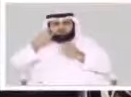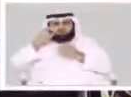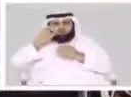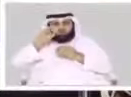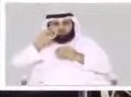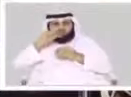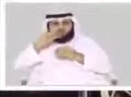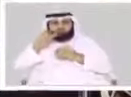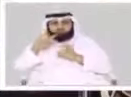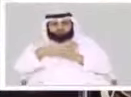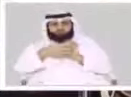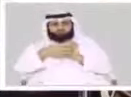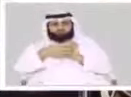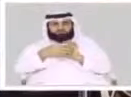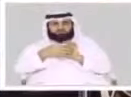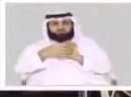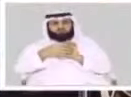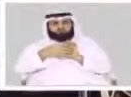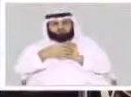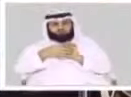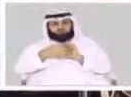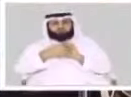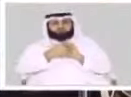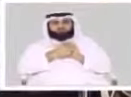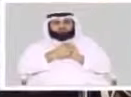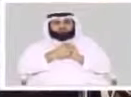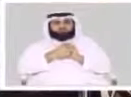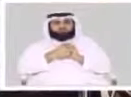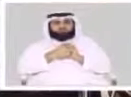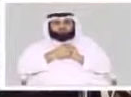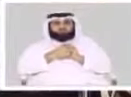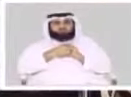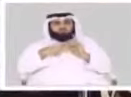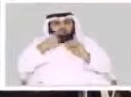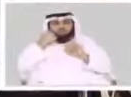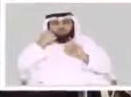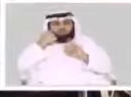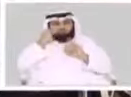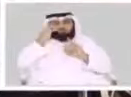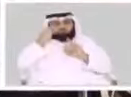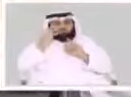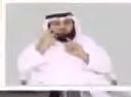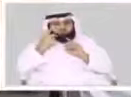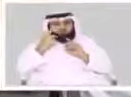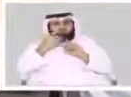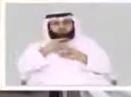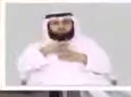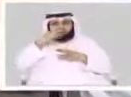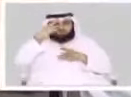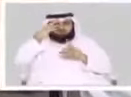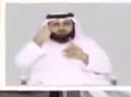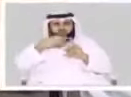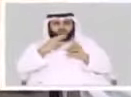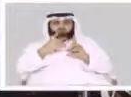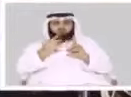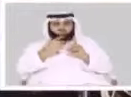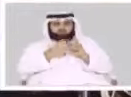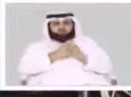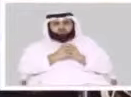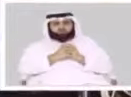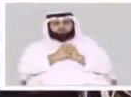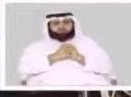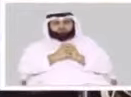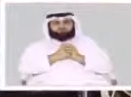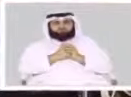يسلم. قد يسلم من العقوبة. في الدنيا. قد يسلم من المؤاخذة في الدنيا. نعم. قد يتسامح صاحبه عنه لأنه لا يقدر عليه،